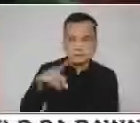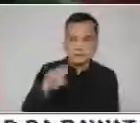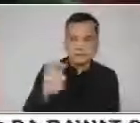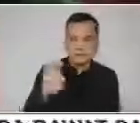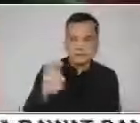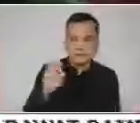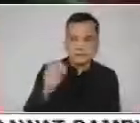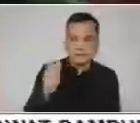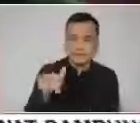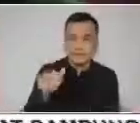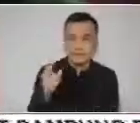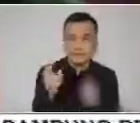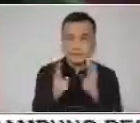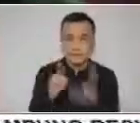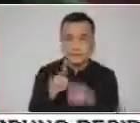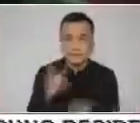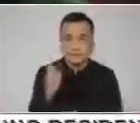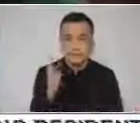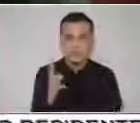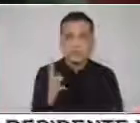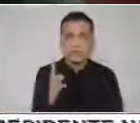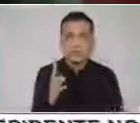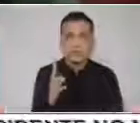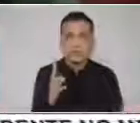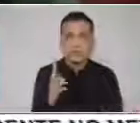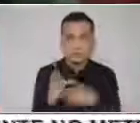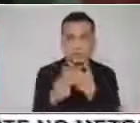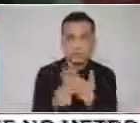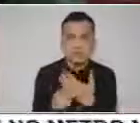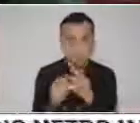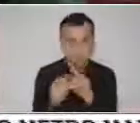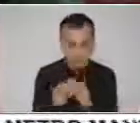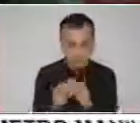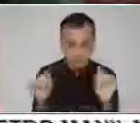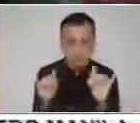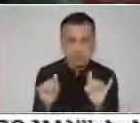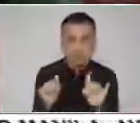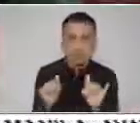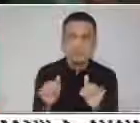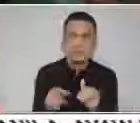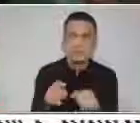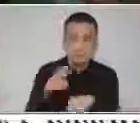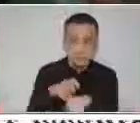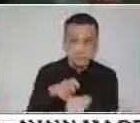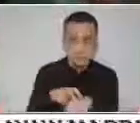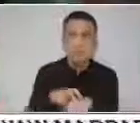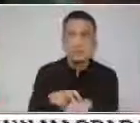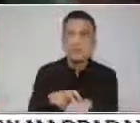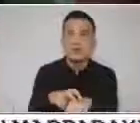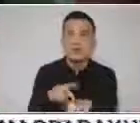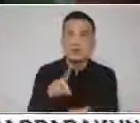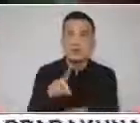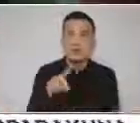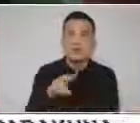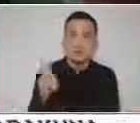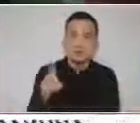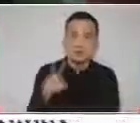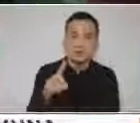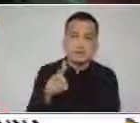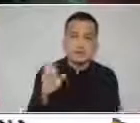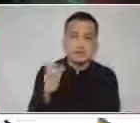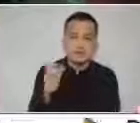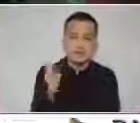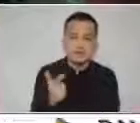marami ng supply dyan sa Litex at pasok sa price ceiling. Now, my question, Clazel, kasi parang kanina, nabanggit ni Kuya na